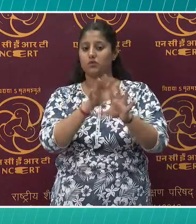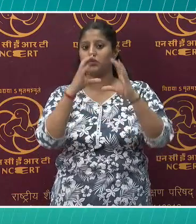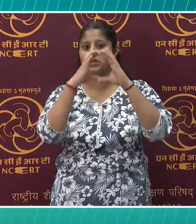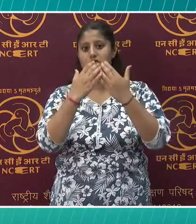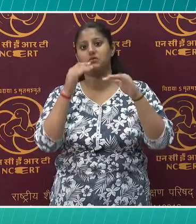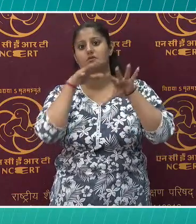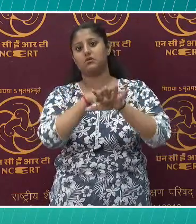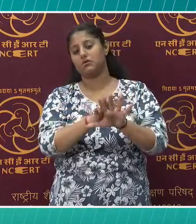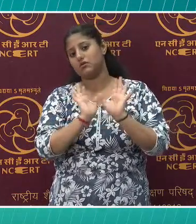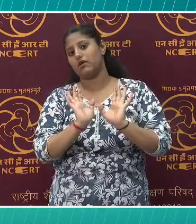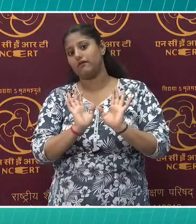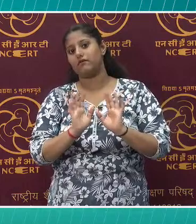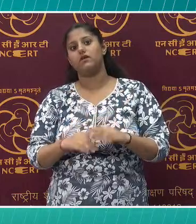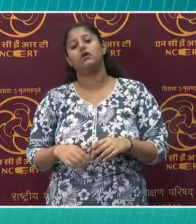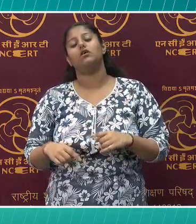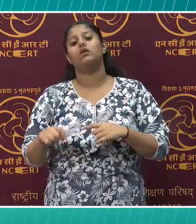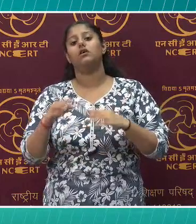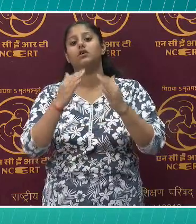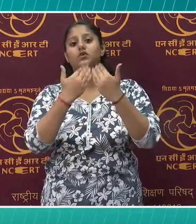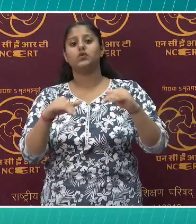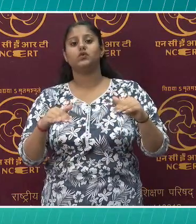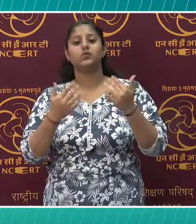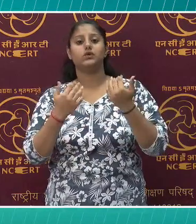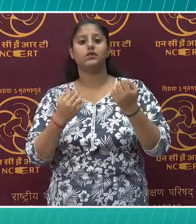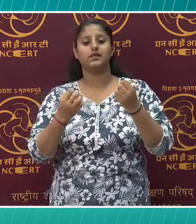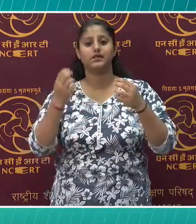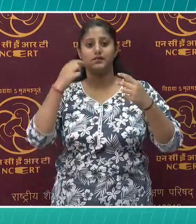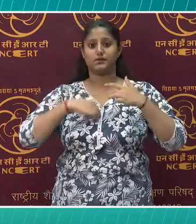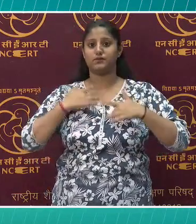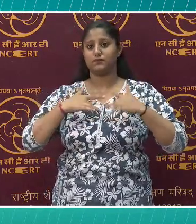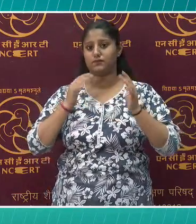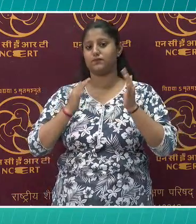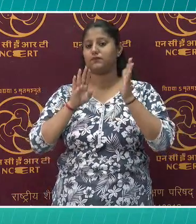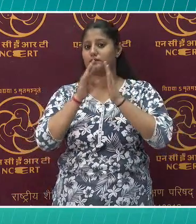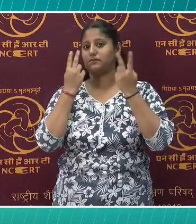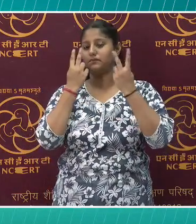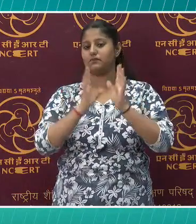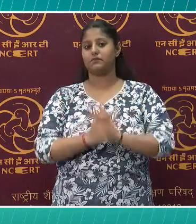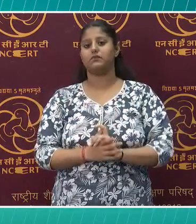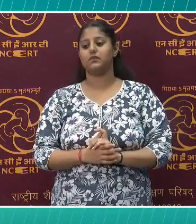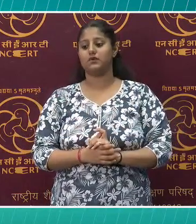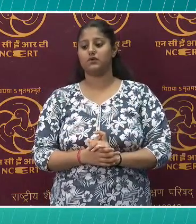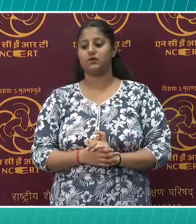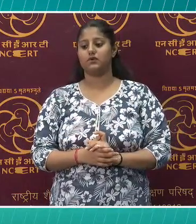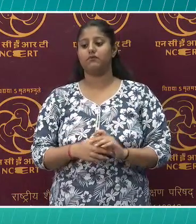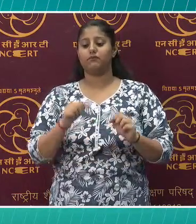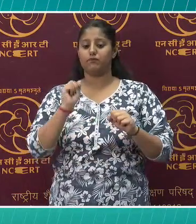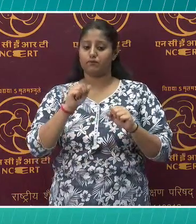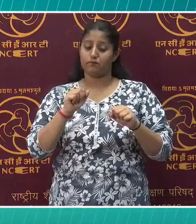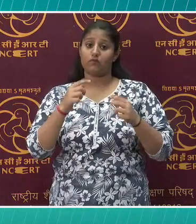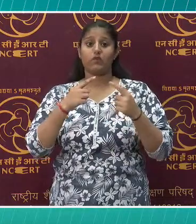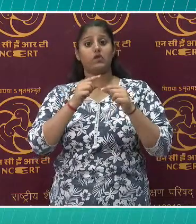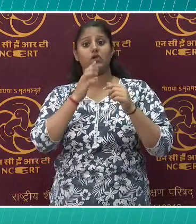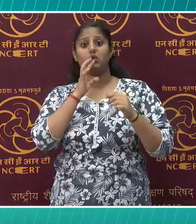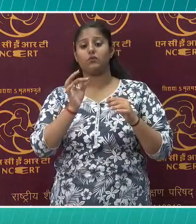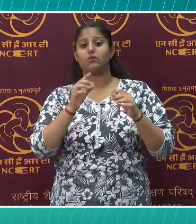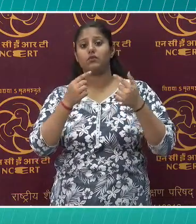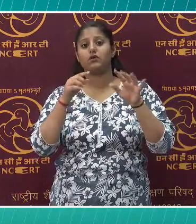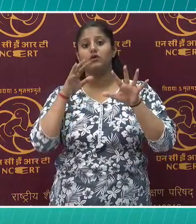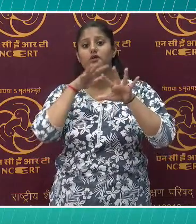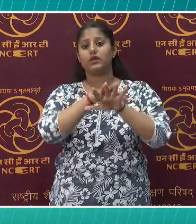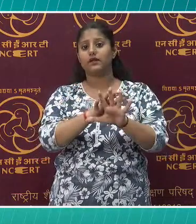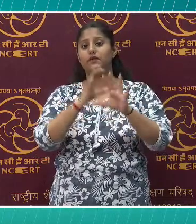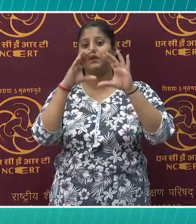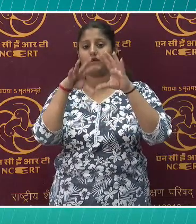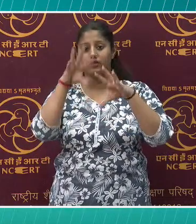आर्ट्स. We want raises respect for all kinds of yes, work, all kinds of people, as well as this is art integrated learning, that